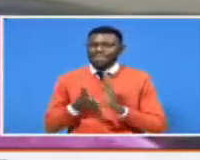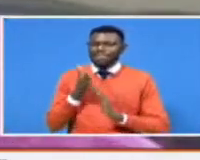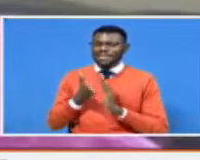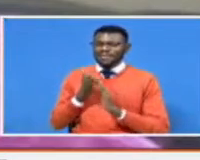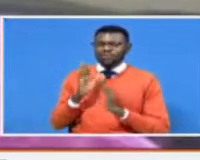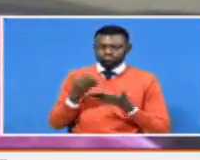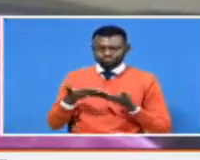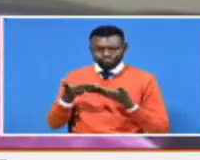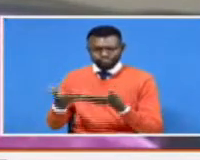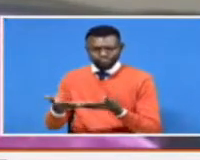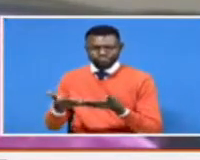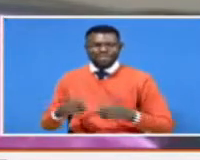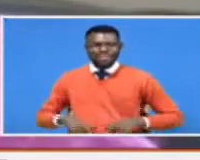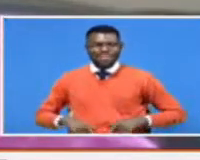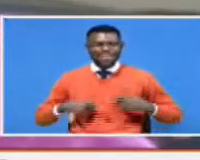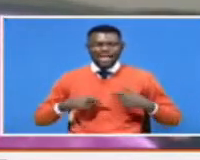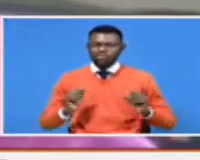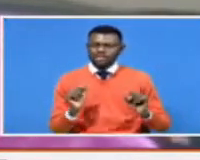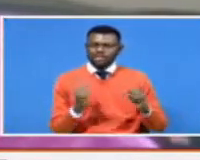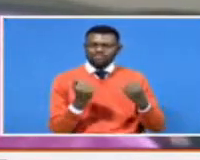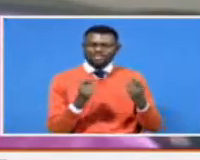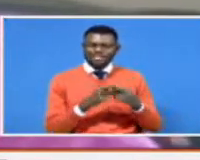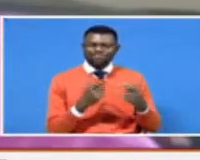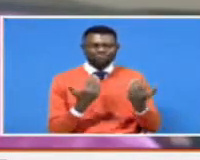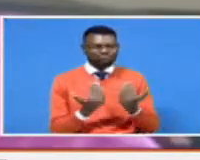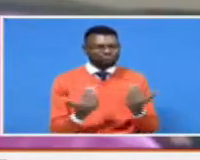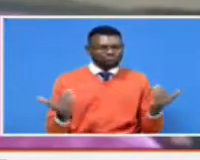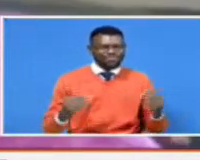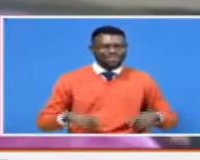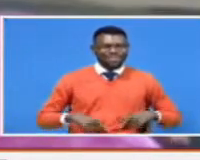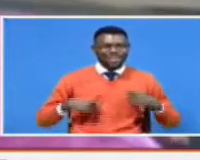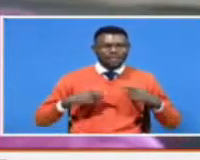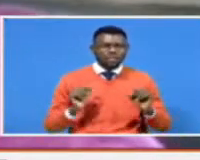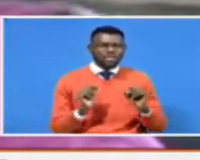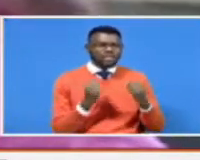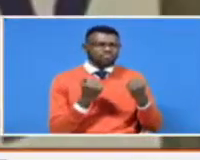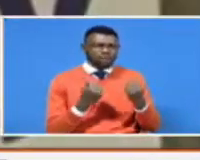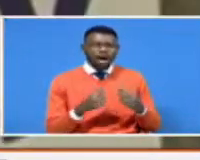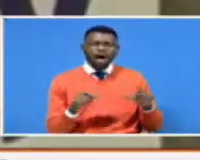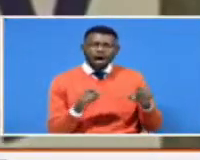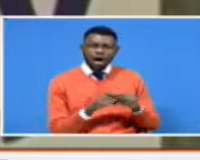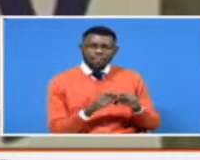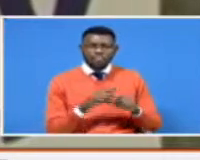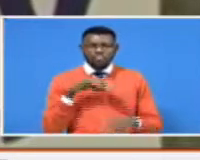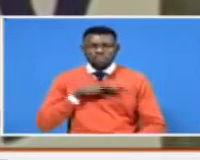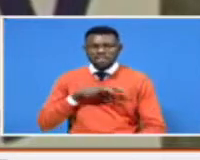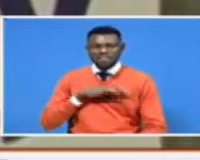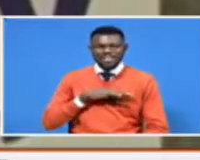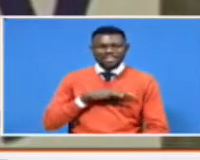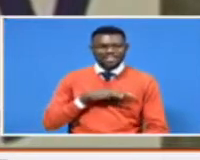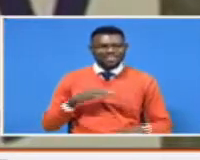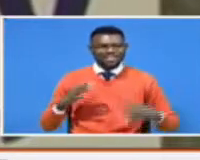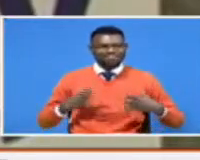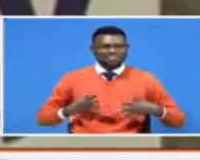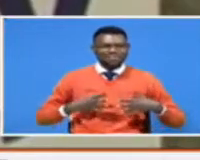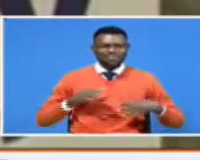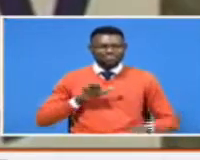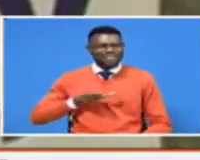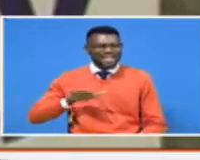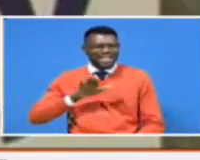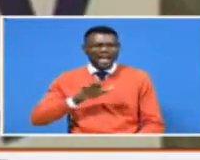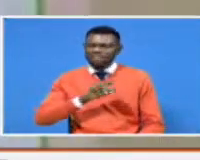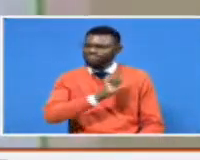ili kuokoa maisha yao na yale ya wanawao. Hili likiwanufaisha zaidi walio sehemu za